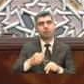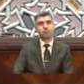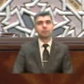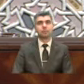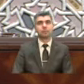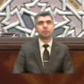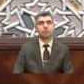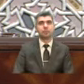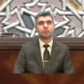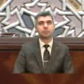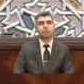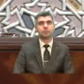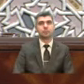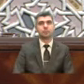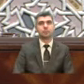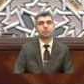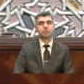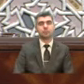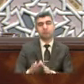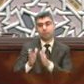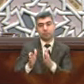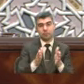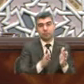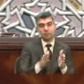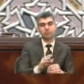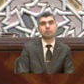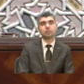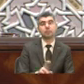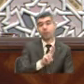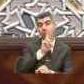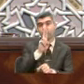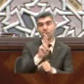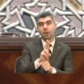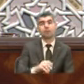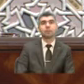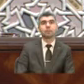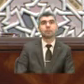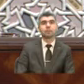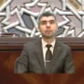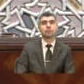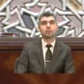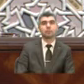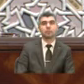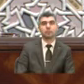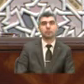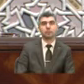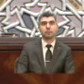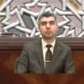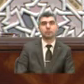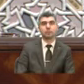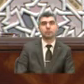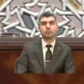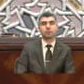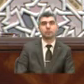التعقيبات إذا كان لكم ردا. شكرا. نمر للسؤال الموالي وهو عن تأهيل، وهو